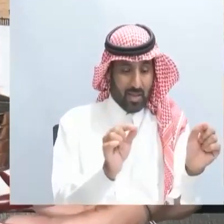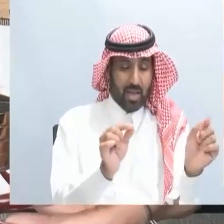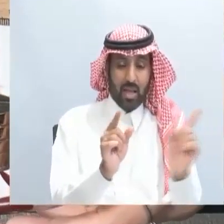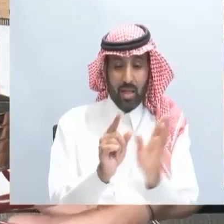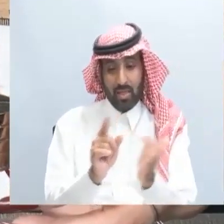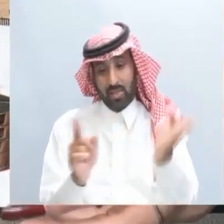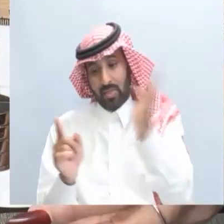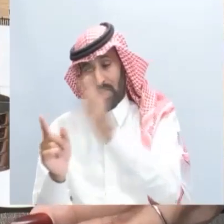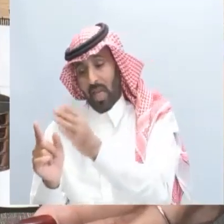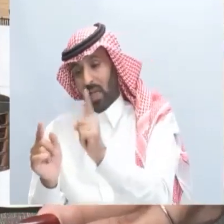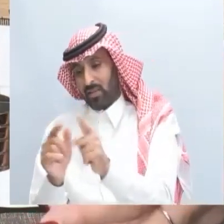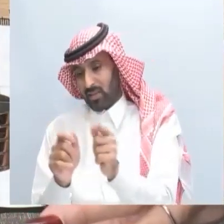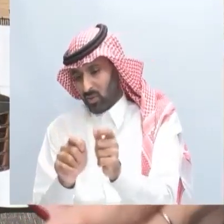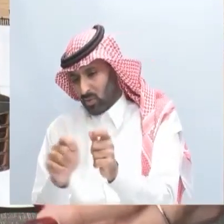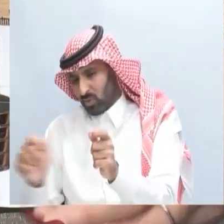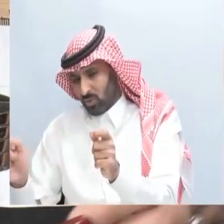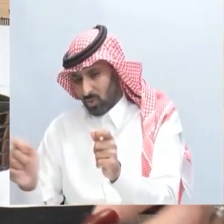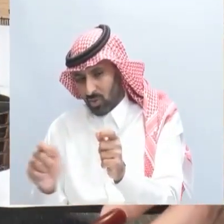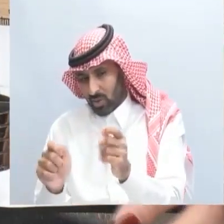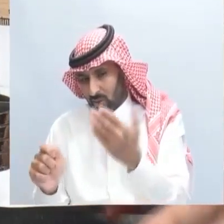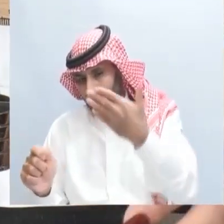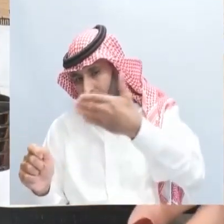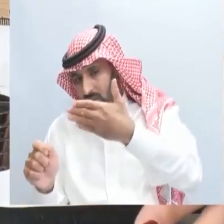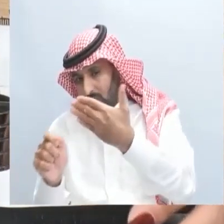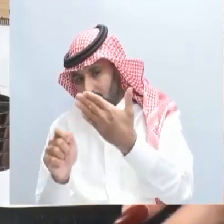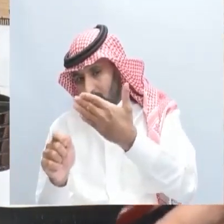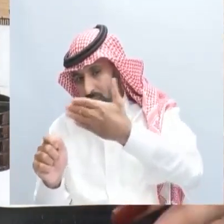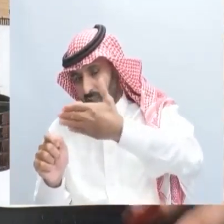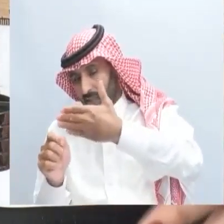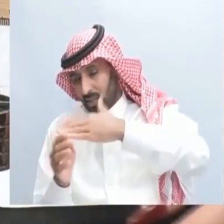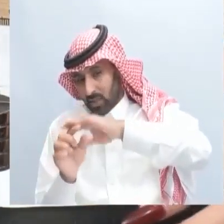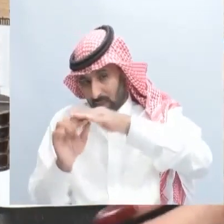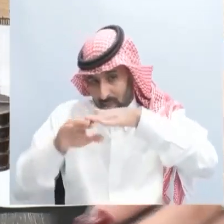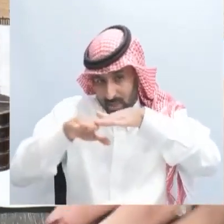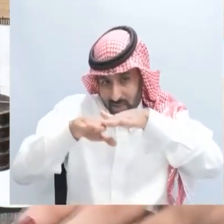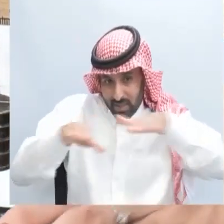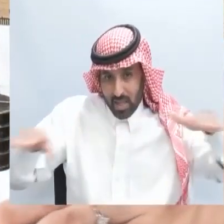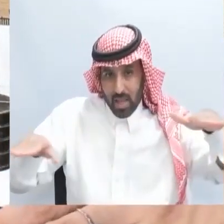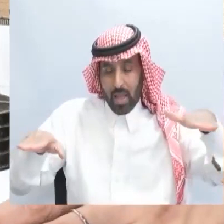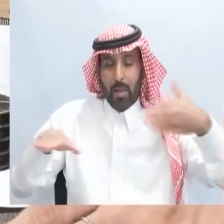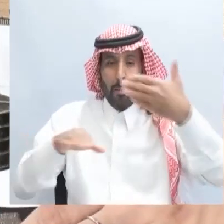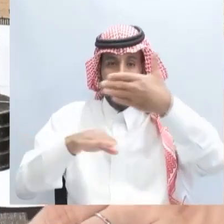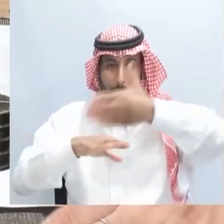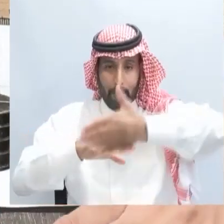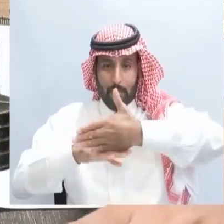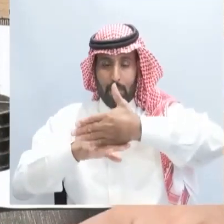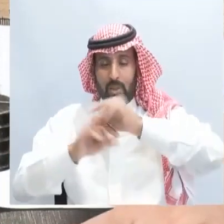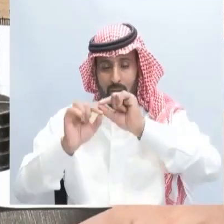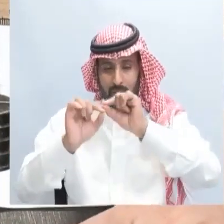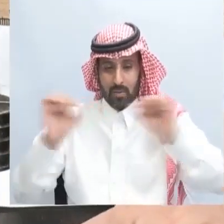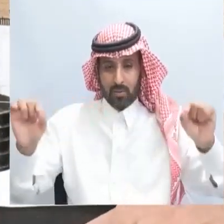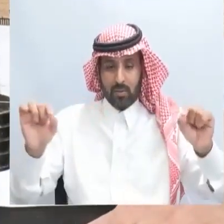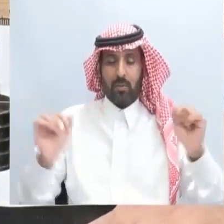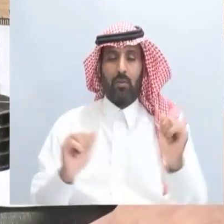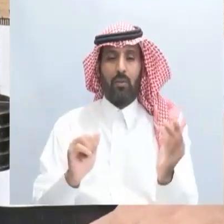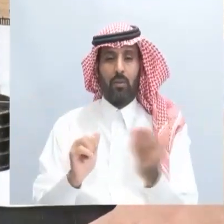الثانيه يمنه ويسرى حتى تبدا بماذا هذه المسطره بالاتزان بشكل ماذا بشكل